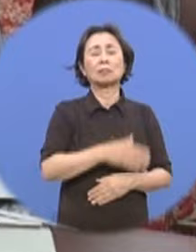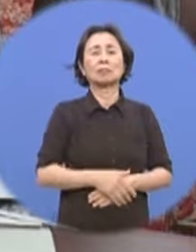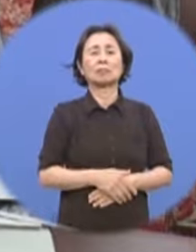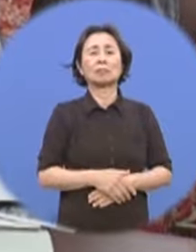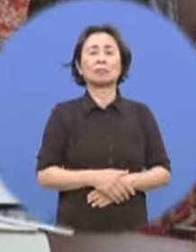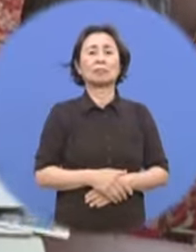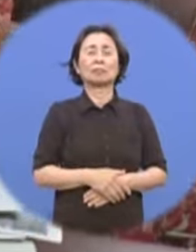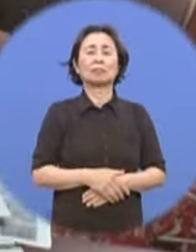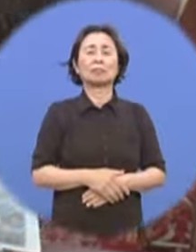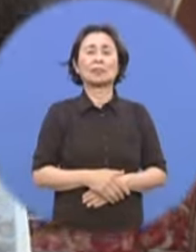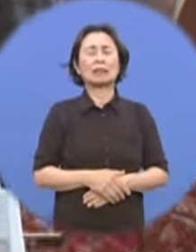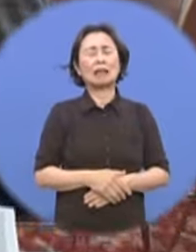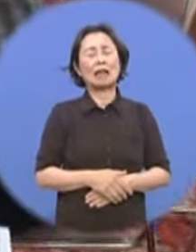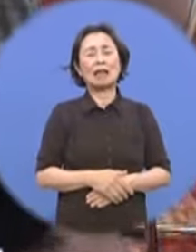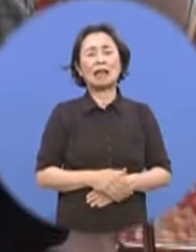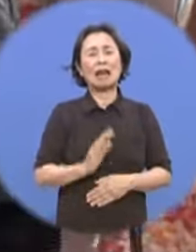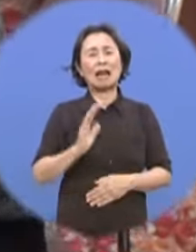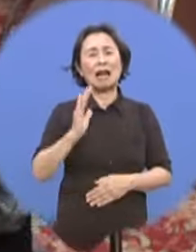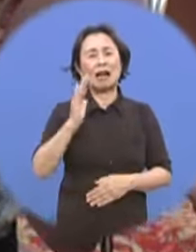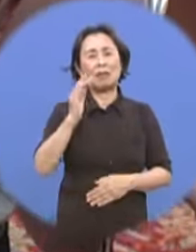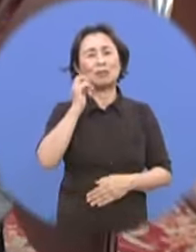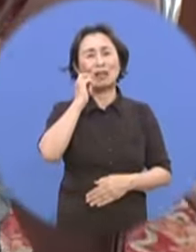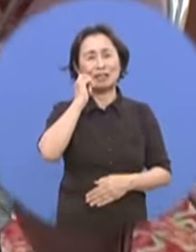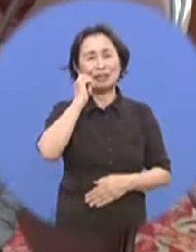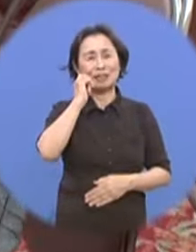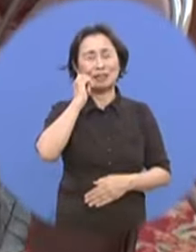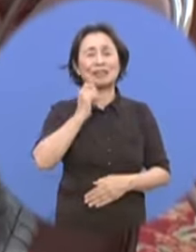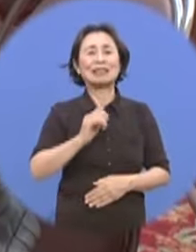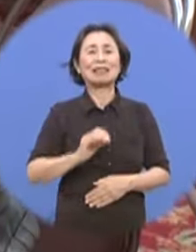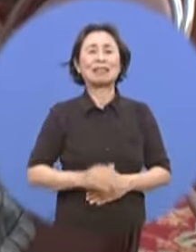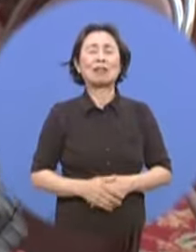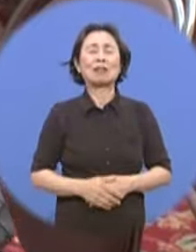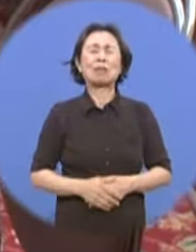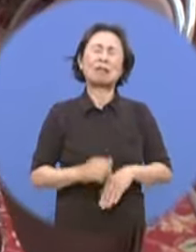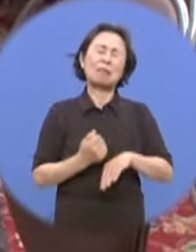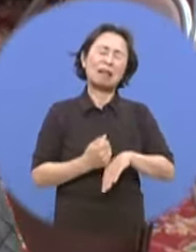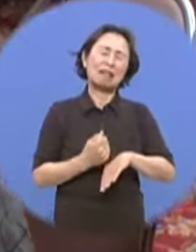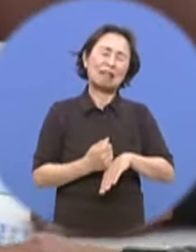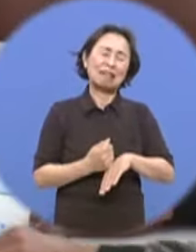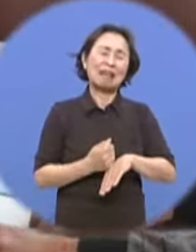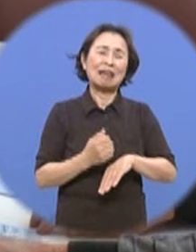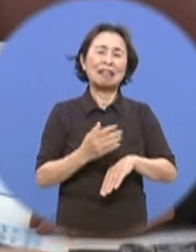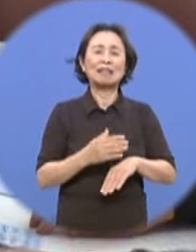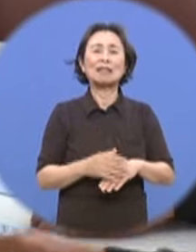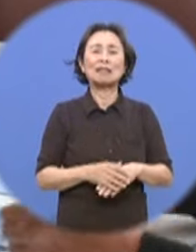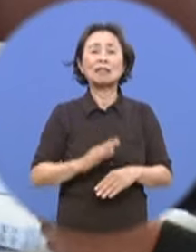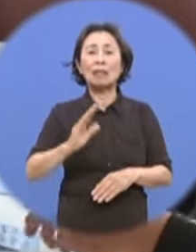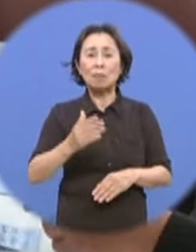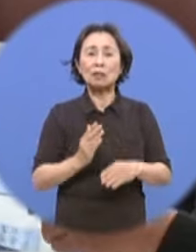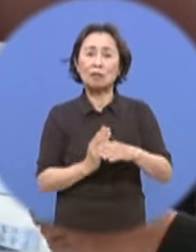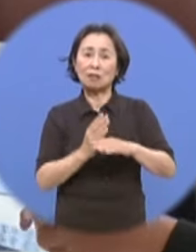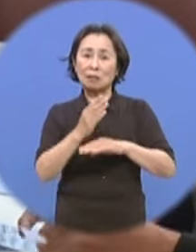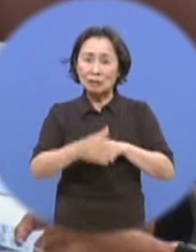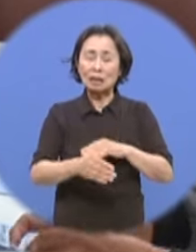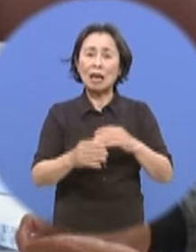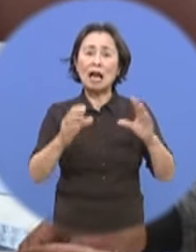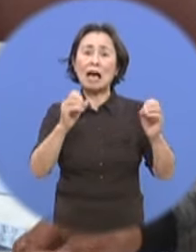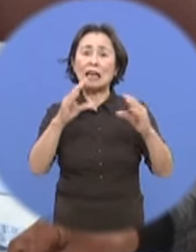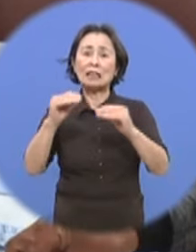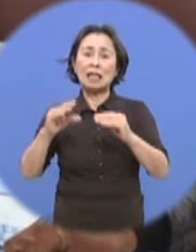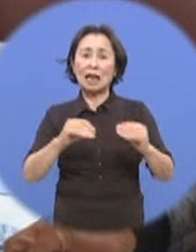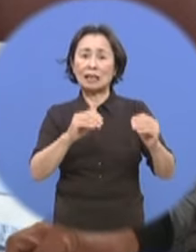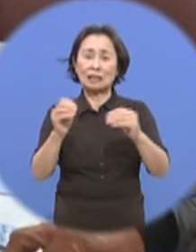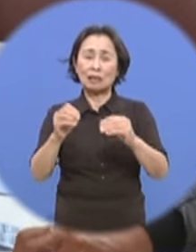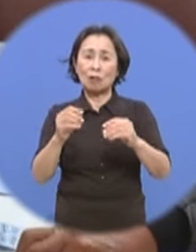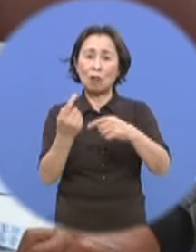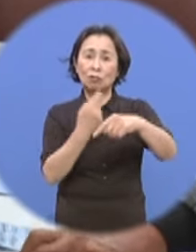てこう人口に言っても難しかったりもするし面倒くさかったりもするんですけれどそれを繰り返すことで本当